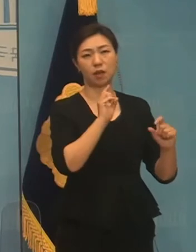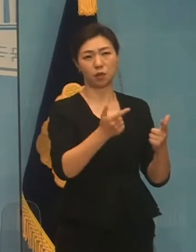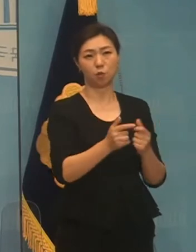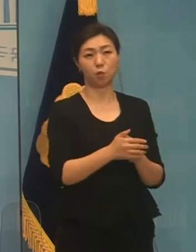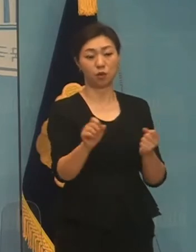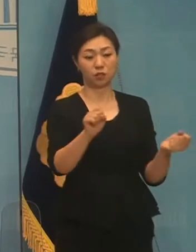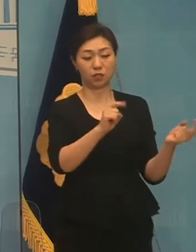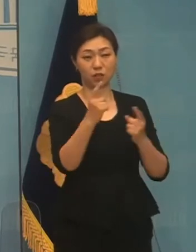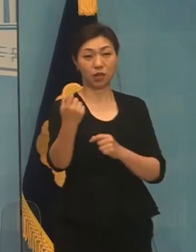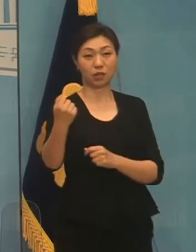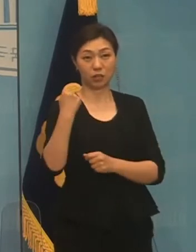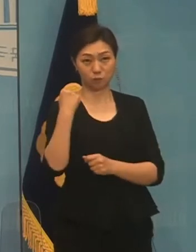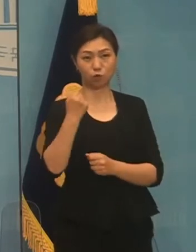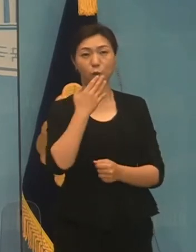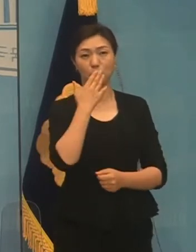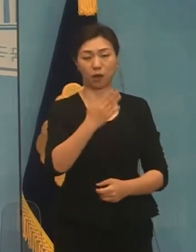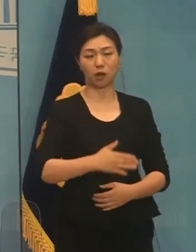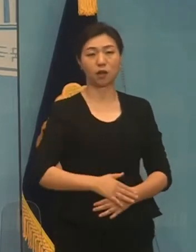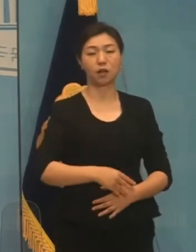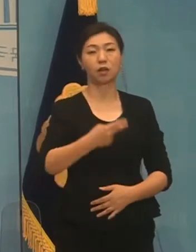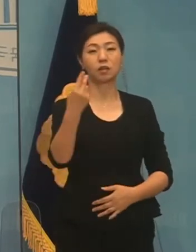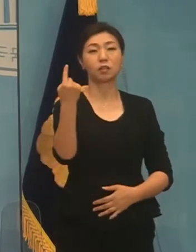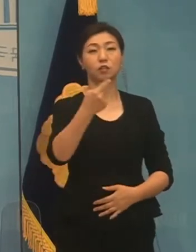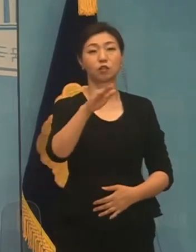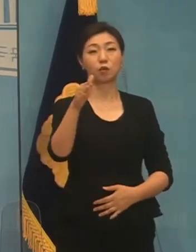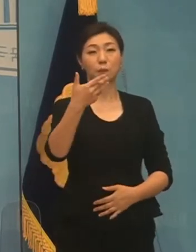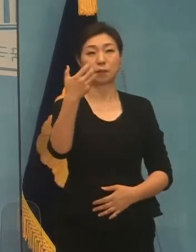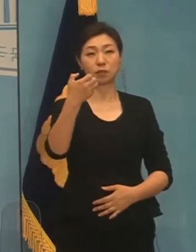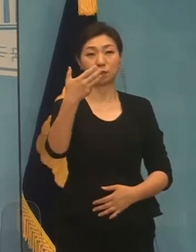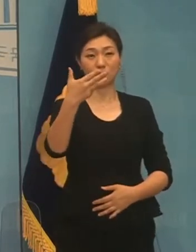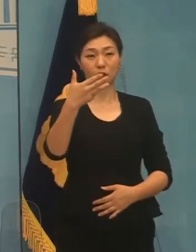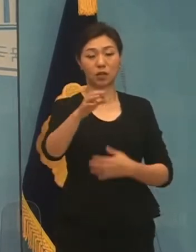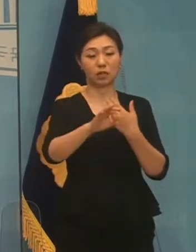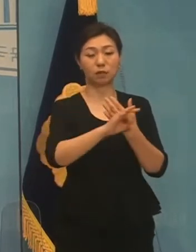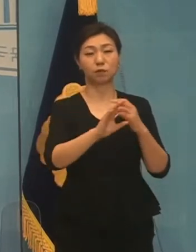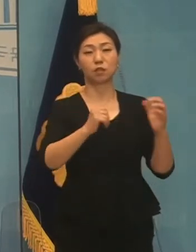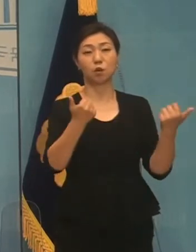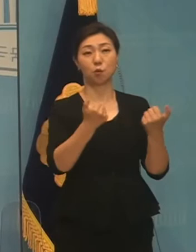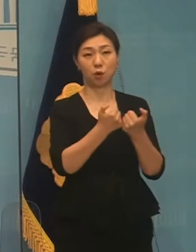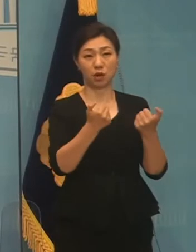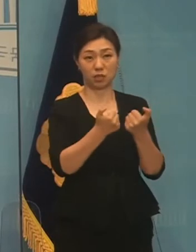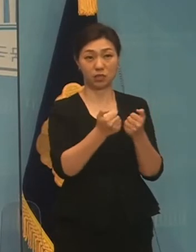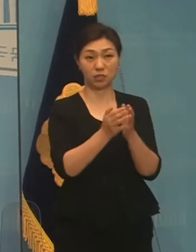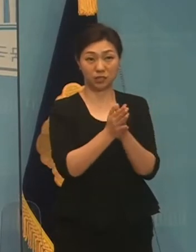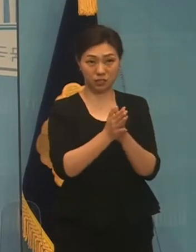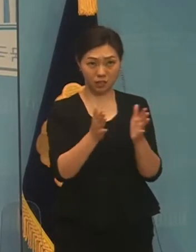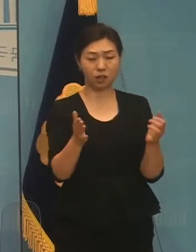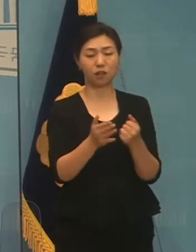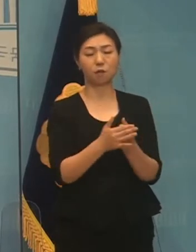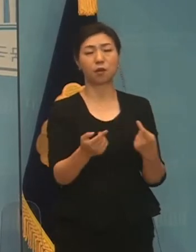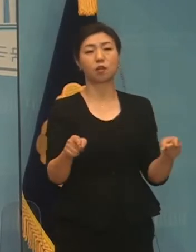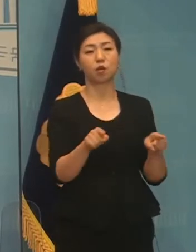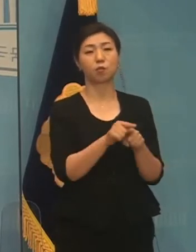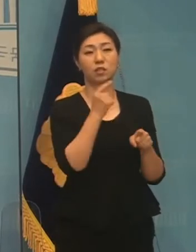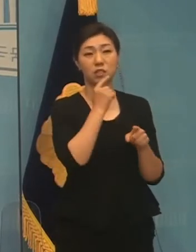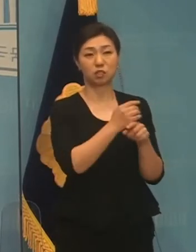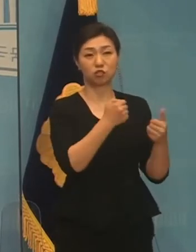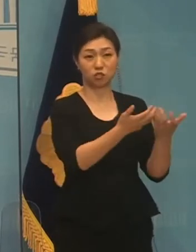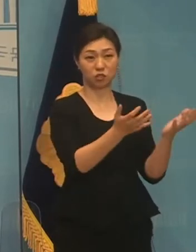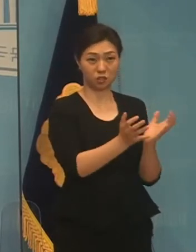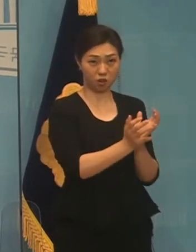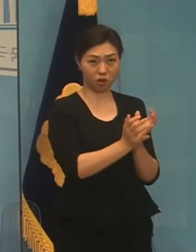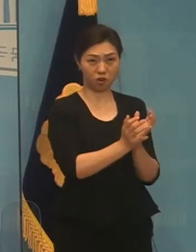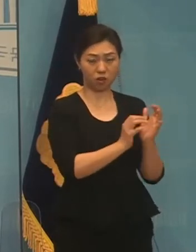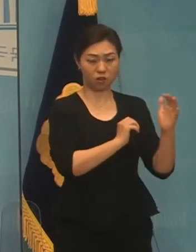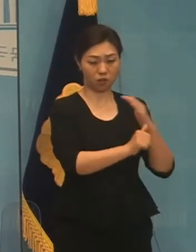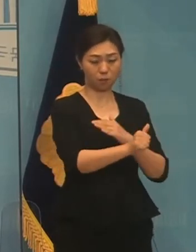오전 제388회 국회 임시회의 회기가 시작되면서 더불어민주당 송영길